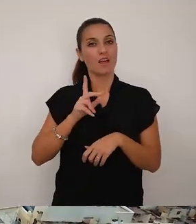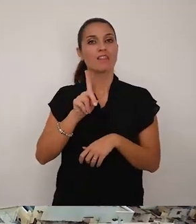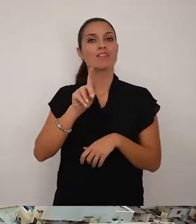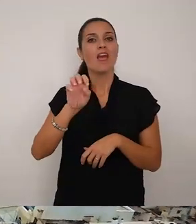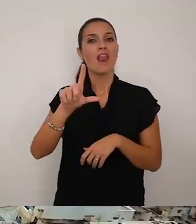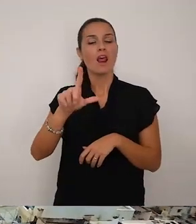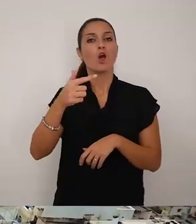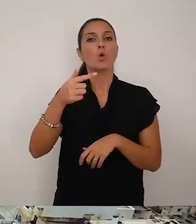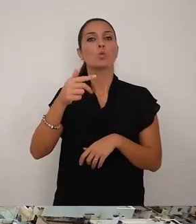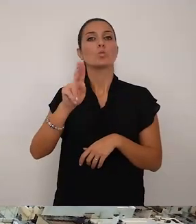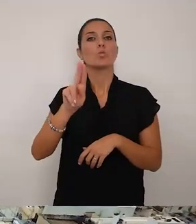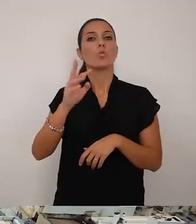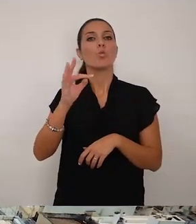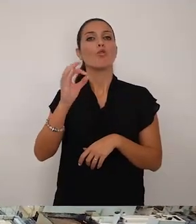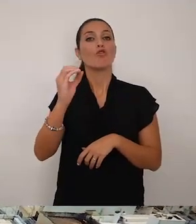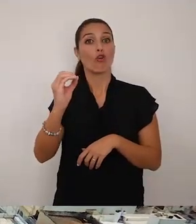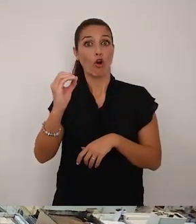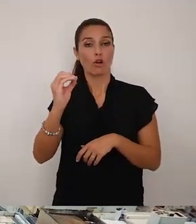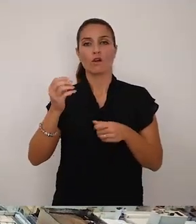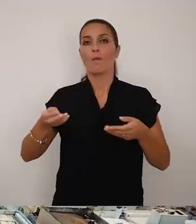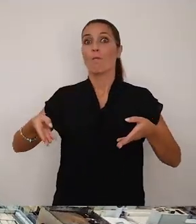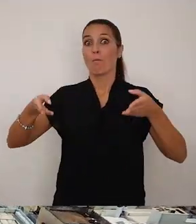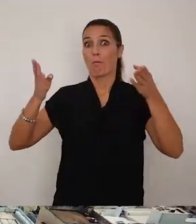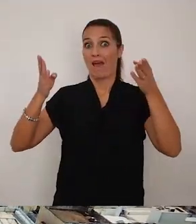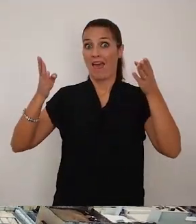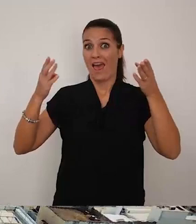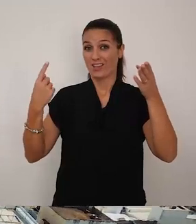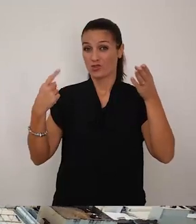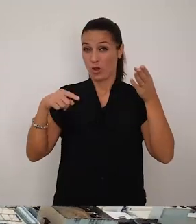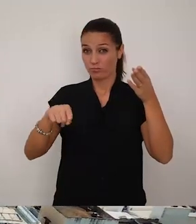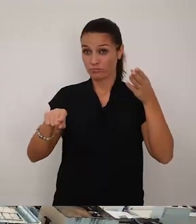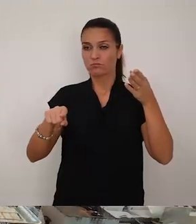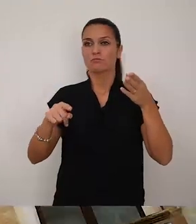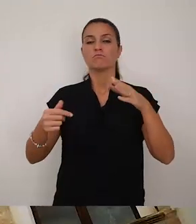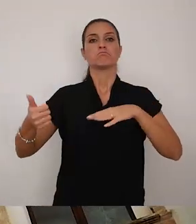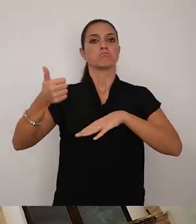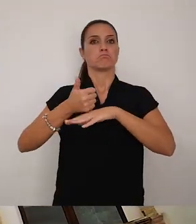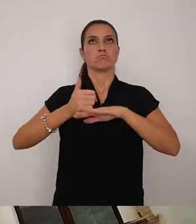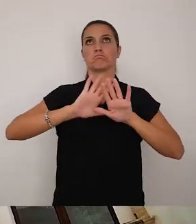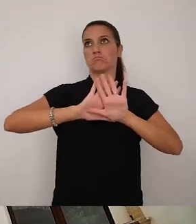La facciata principale del palazzo marchesale domina l'intero scorcio architettonico.